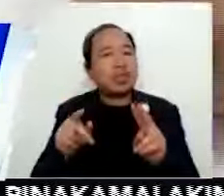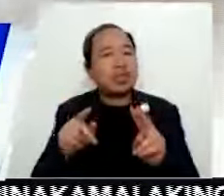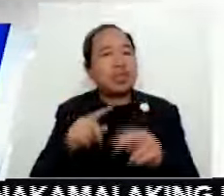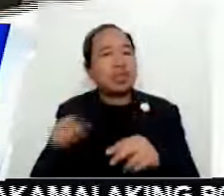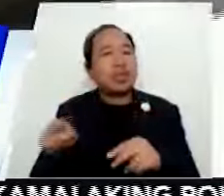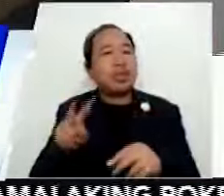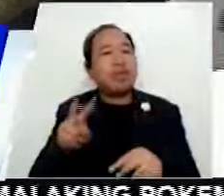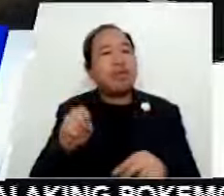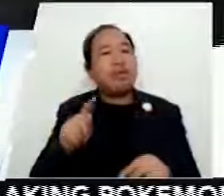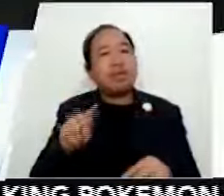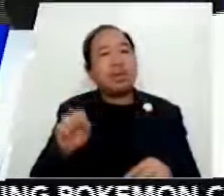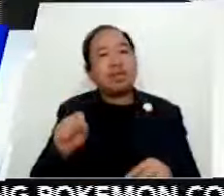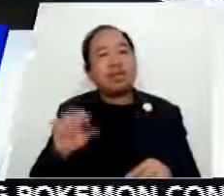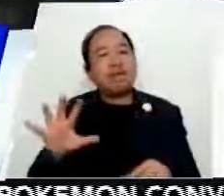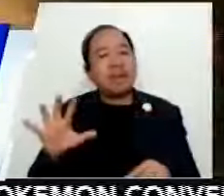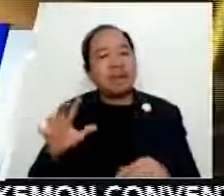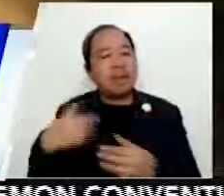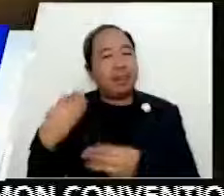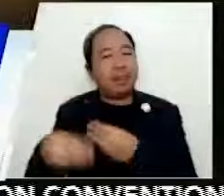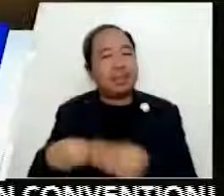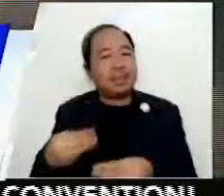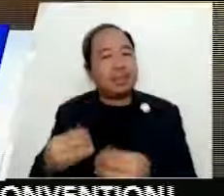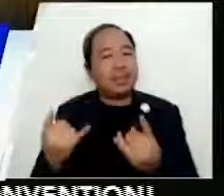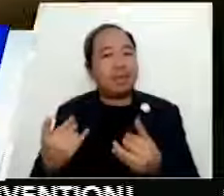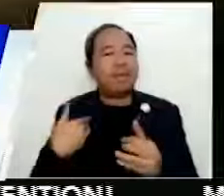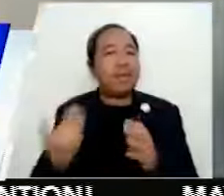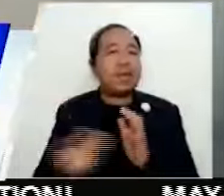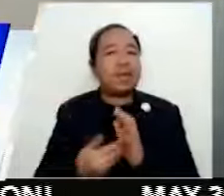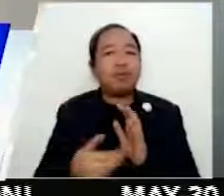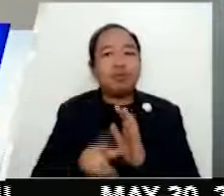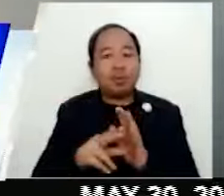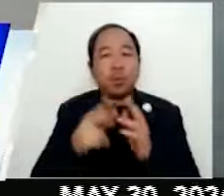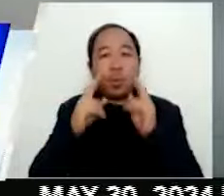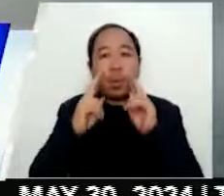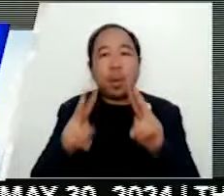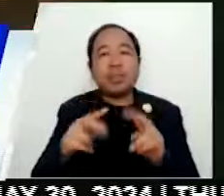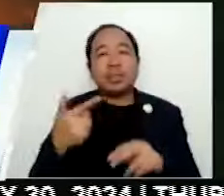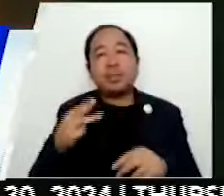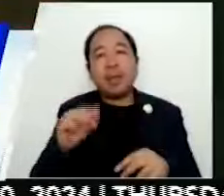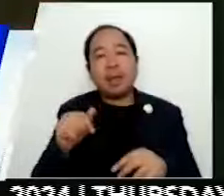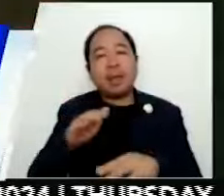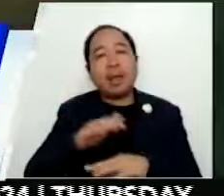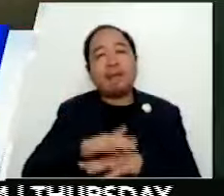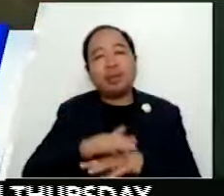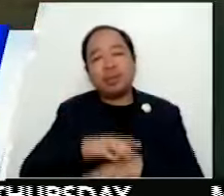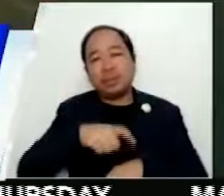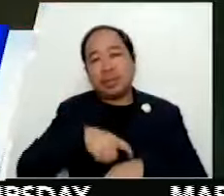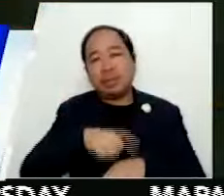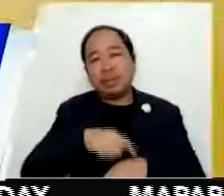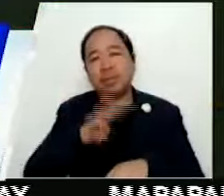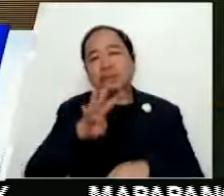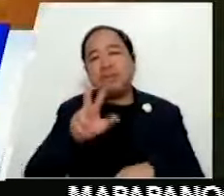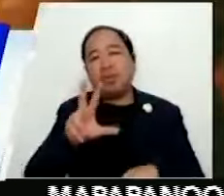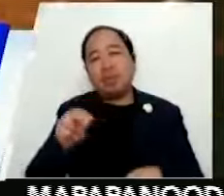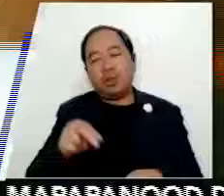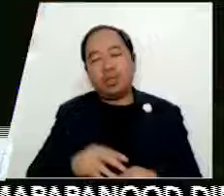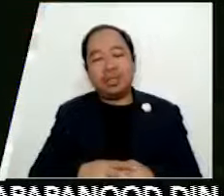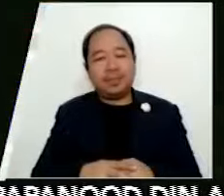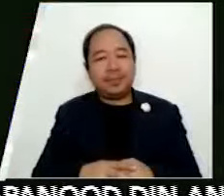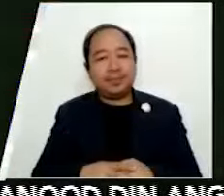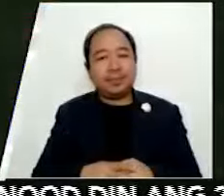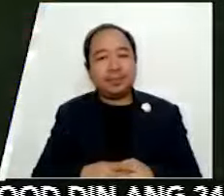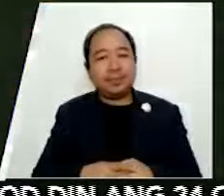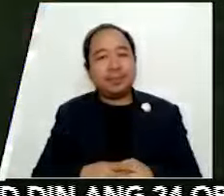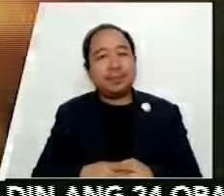5 Legacy na may rerun na napapanood sa GMA Afternoon Prime tuwing 4:30 PM.